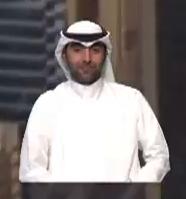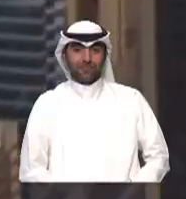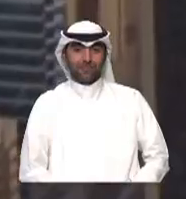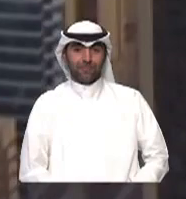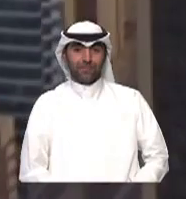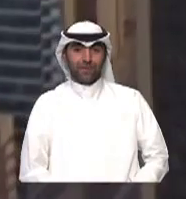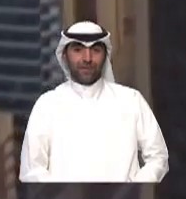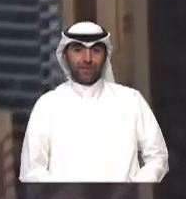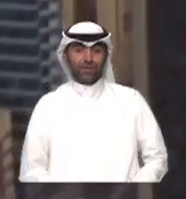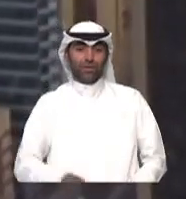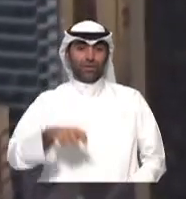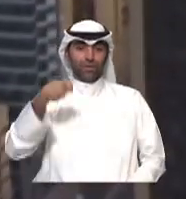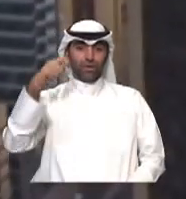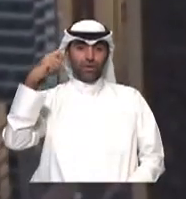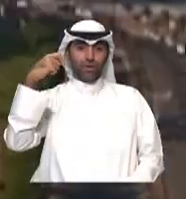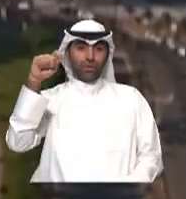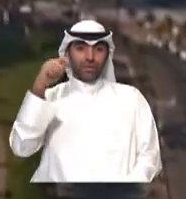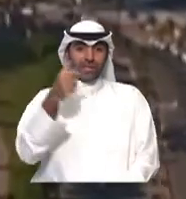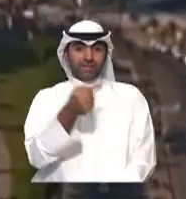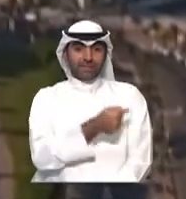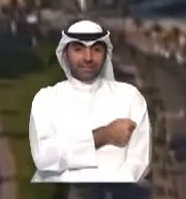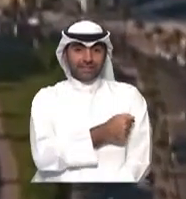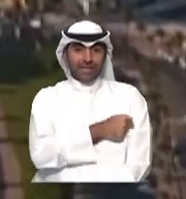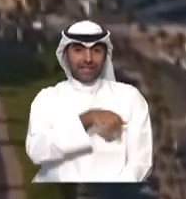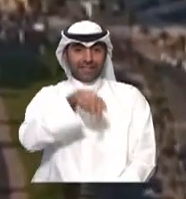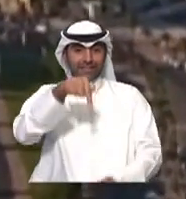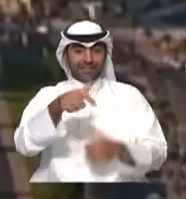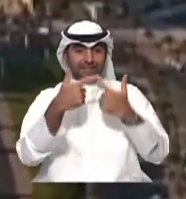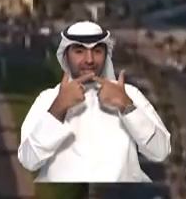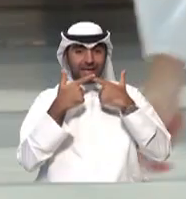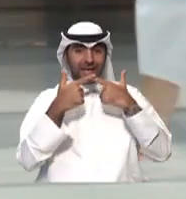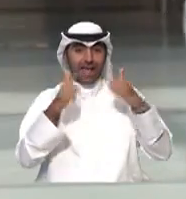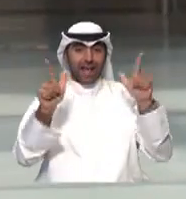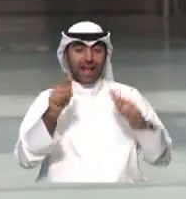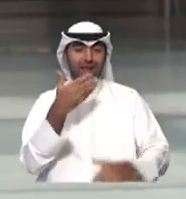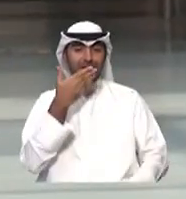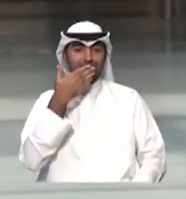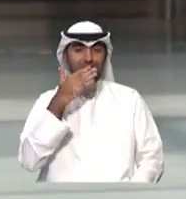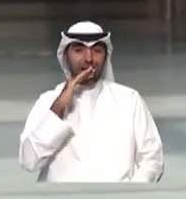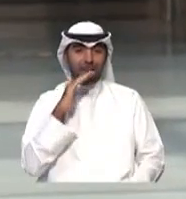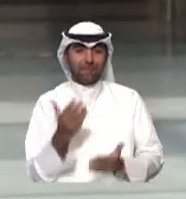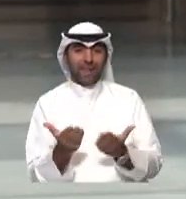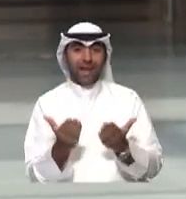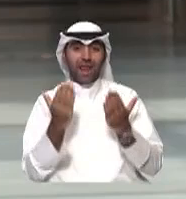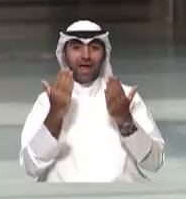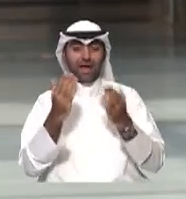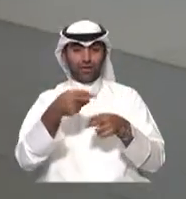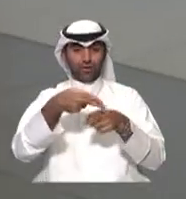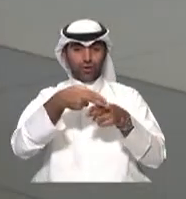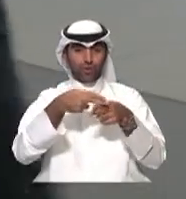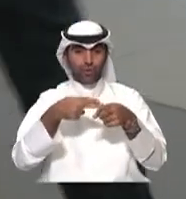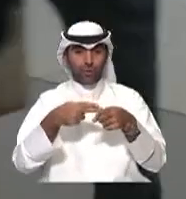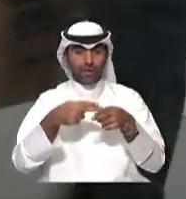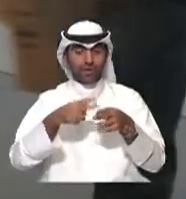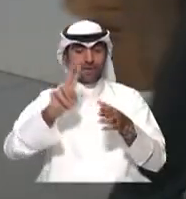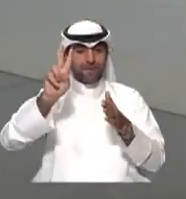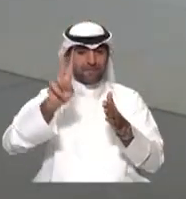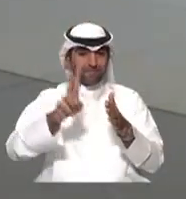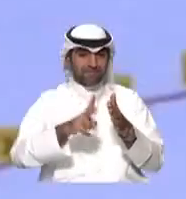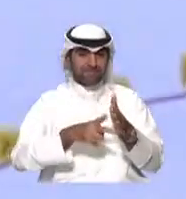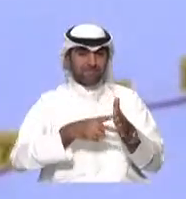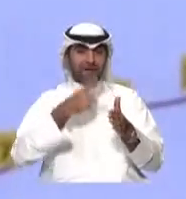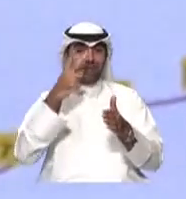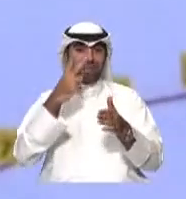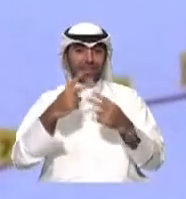عودة الحياة لطبيعتها تقترب أكثر فأكثر. هي ليست مجرد فرضية، إنها حقيقة مؤكدة بناء